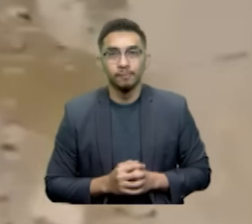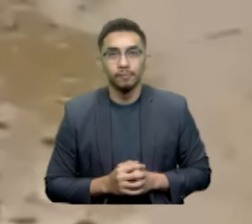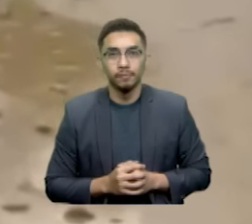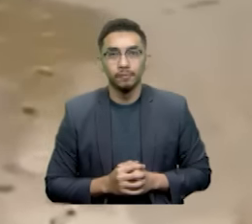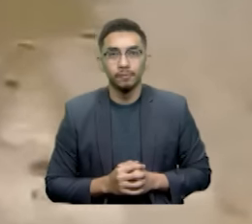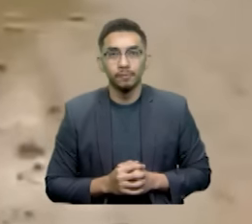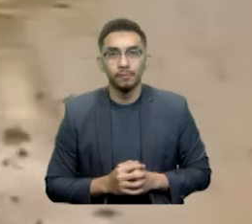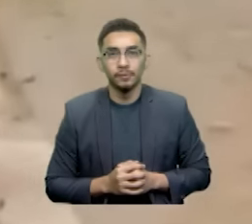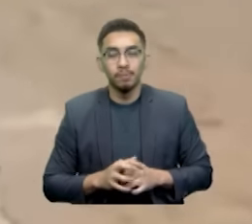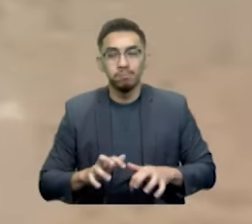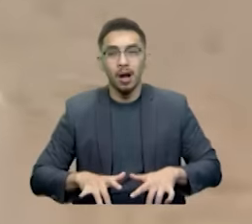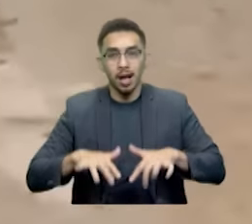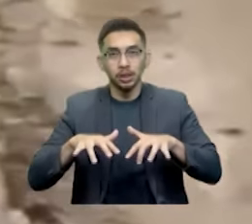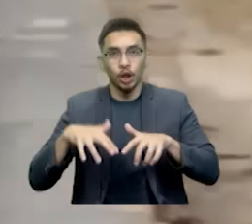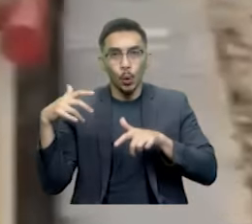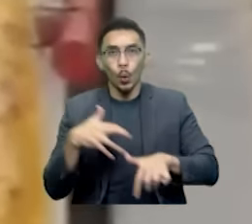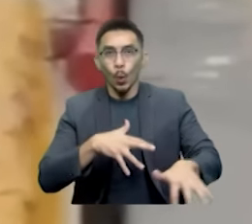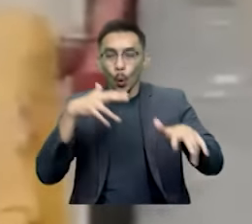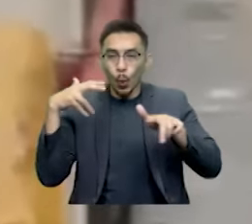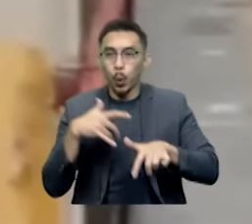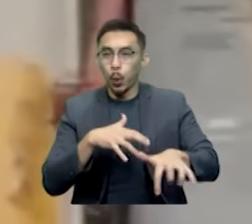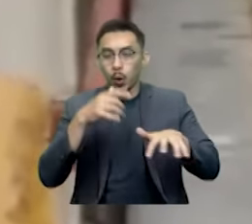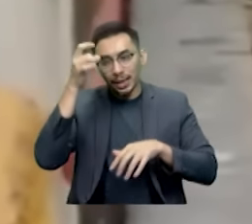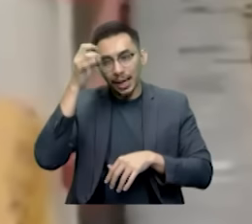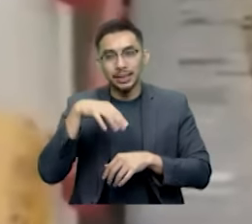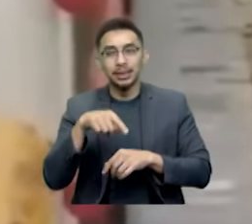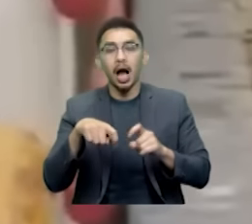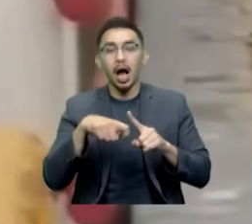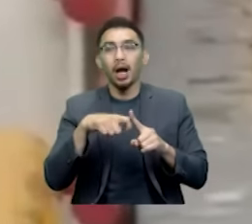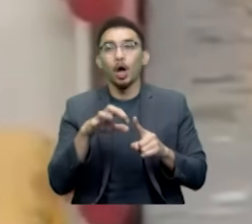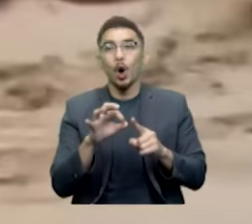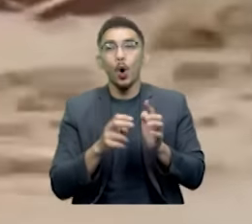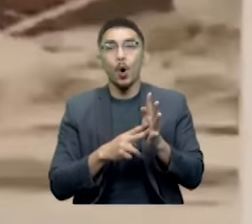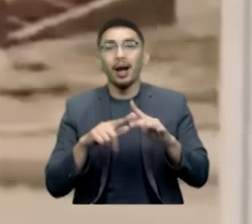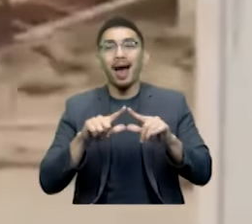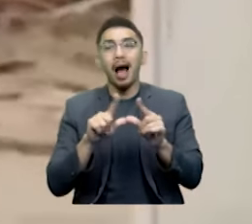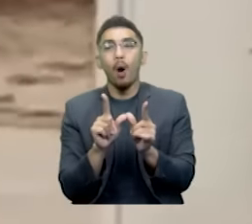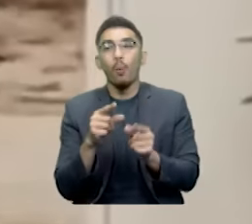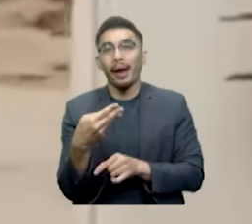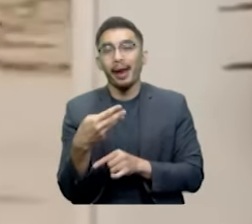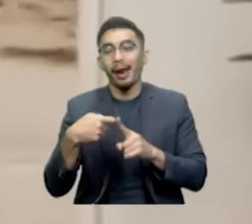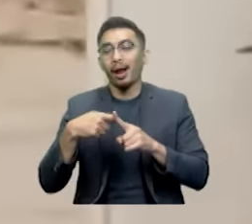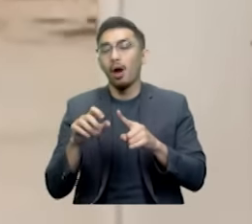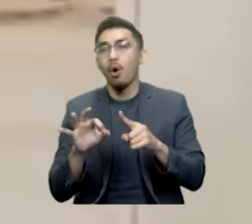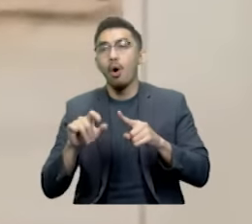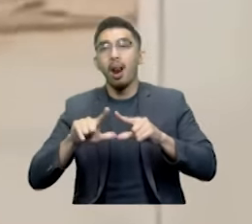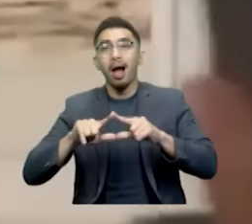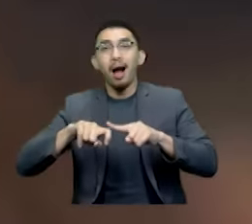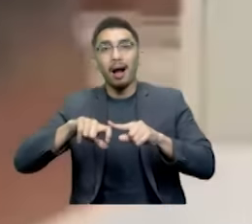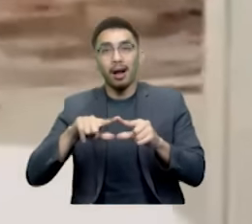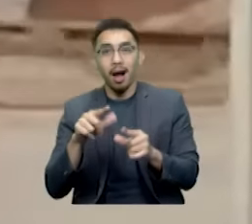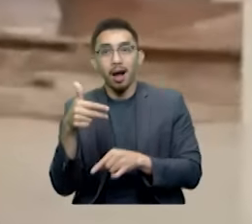Banjir bandang ini tiba-tiba menerjang Desa Konaweha Samaturu, Kabupaten Kolaka, Sulawesi Tenggara Sabtu sore.